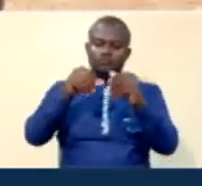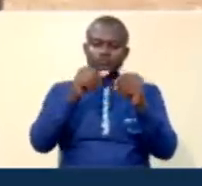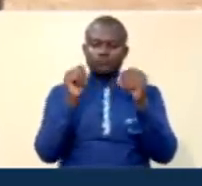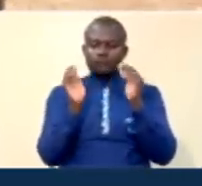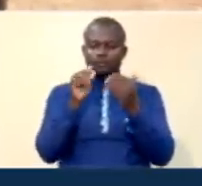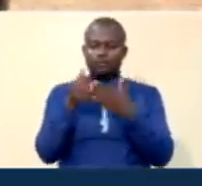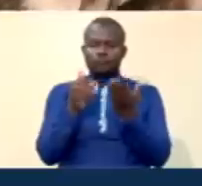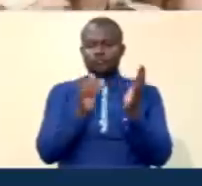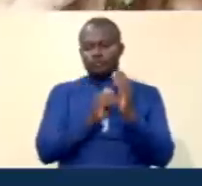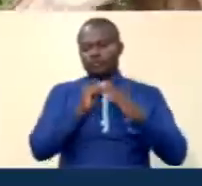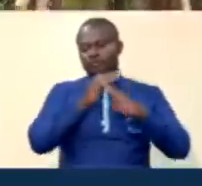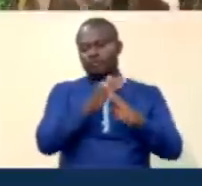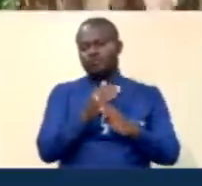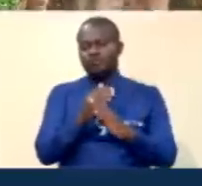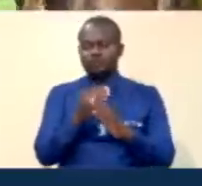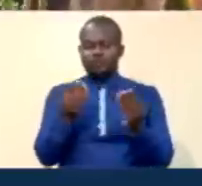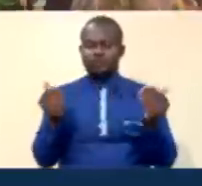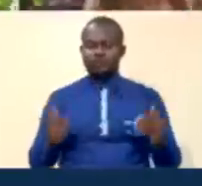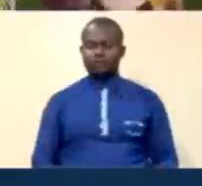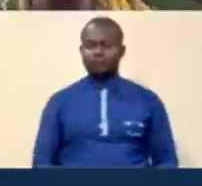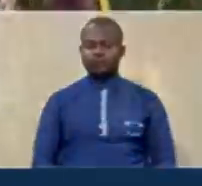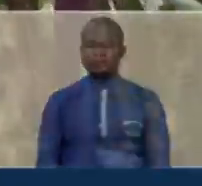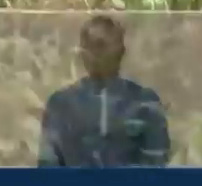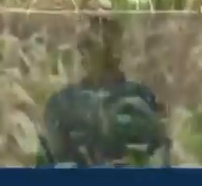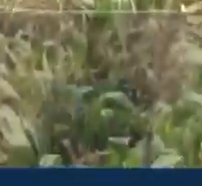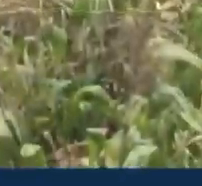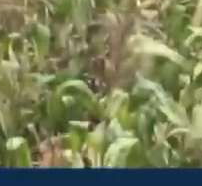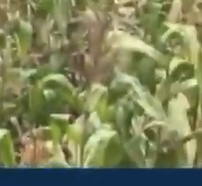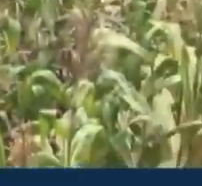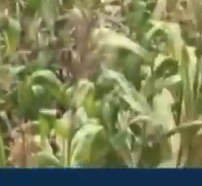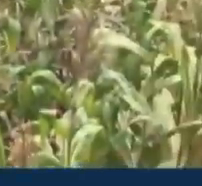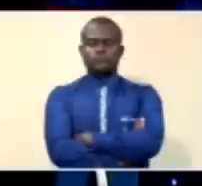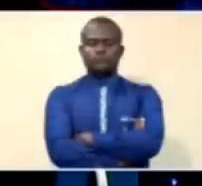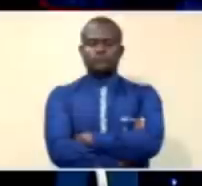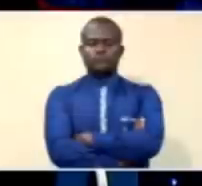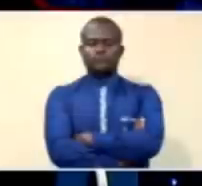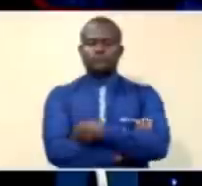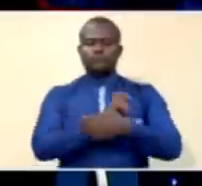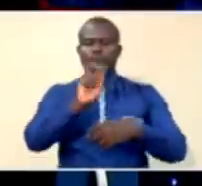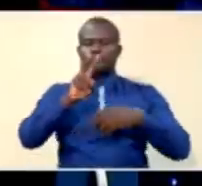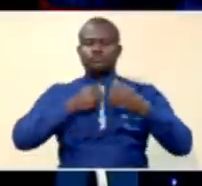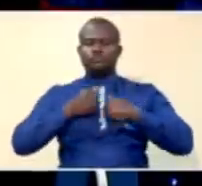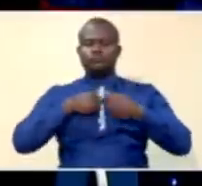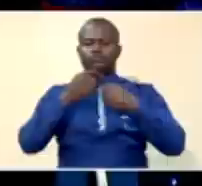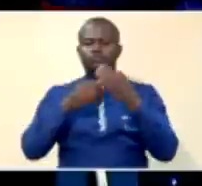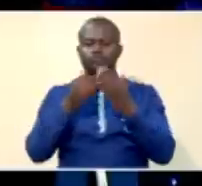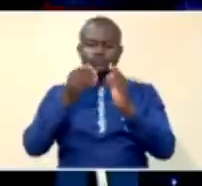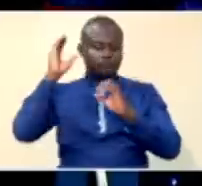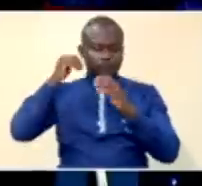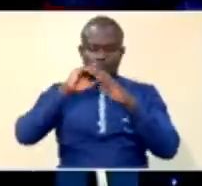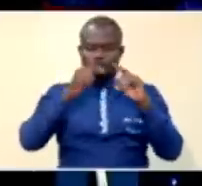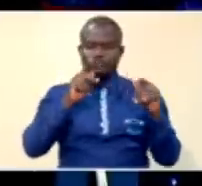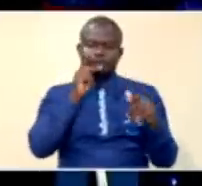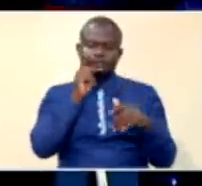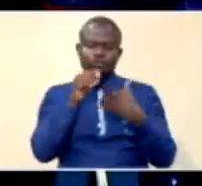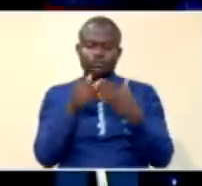byagenwe no kurwanya ibyonnyi. Alex na Mahoro, Imuhanga. Ntereje Rwanda ukomeje gukurikirana amakuru mu rurimi